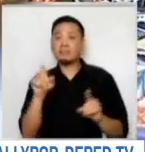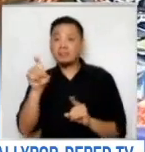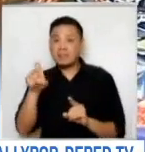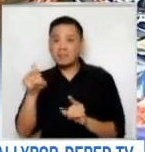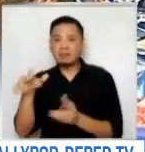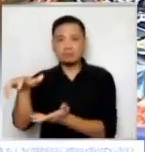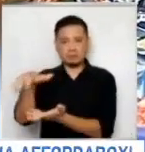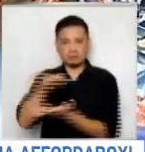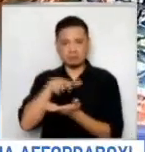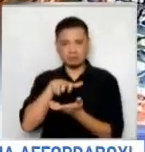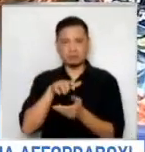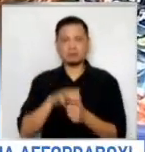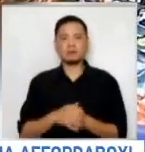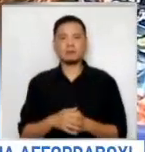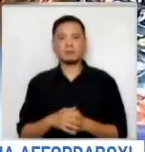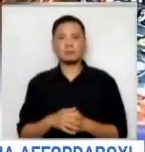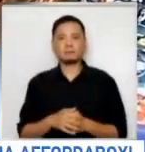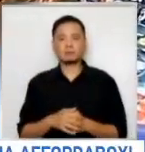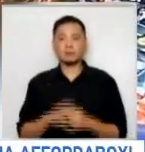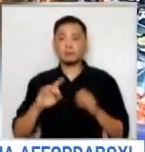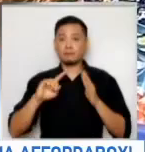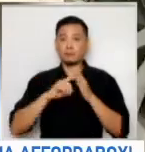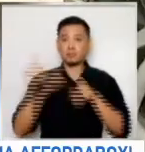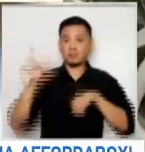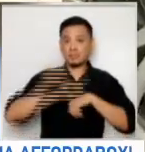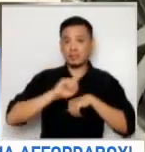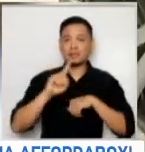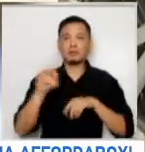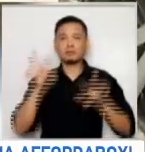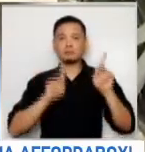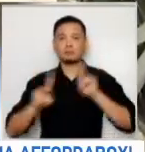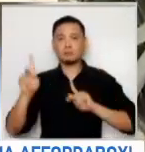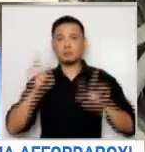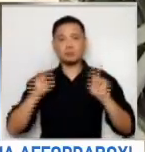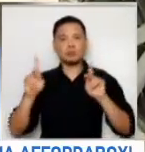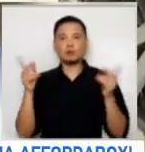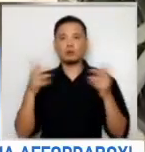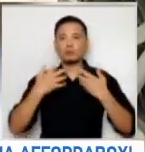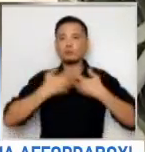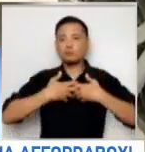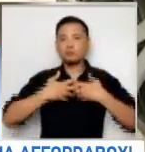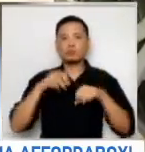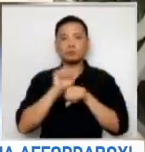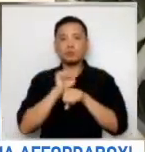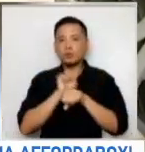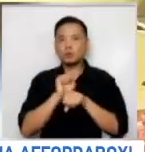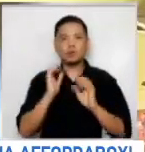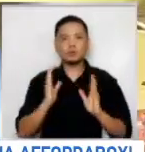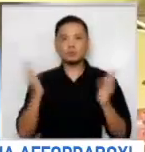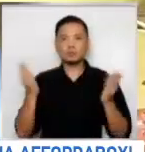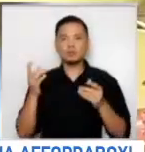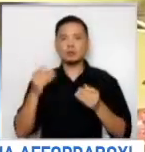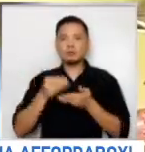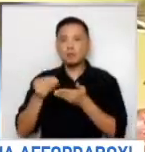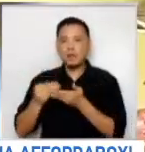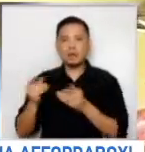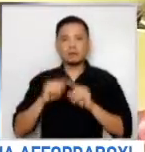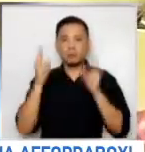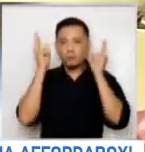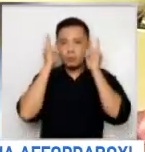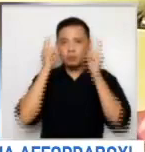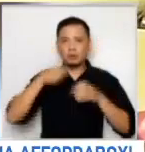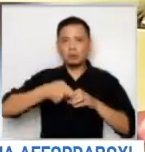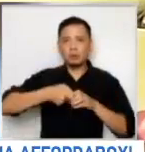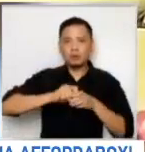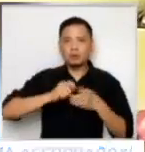araw, nag-ambag daw ang mga manggagawa gaya ng factory workers at BPO employees para bumili ng mga gulay, delata, noodles,